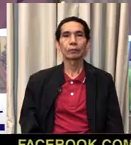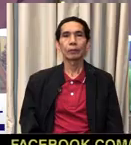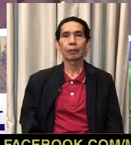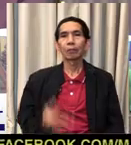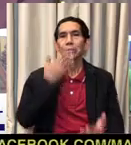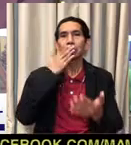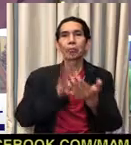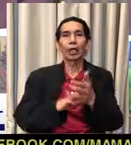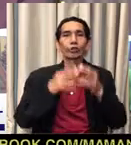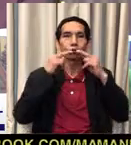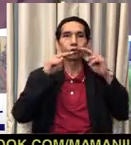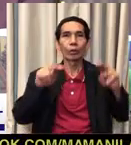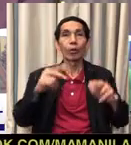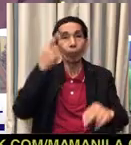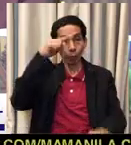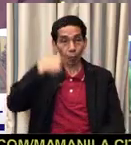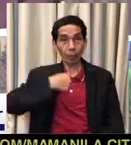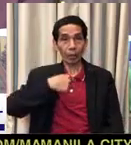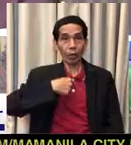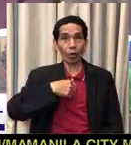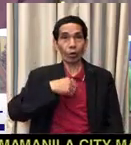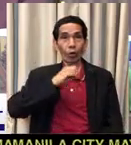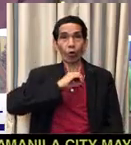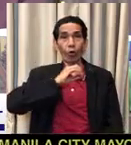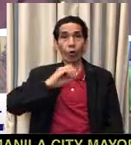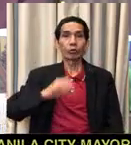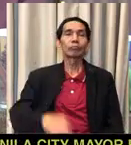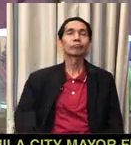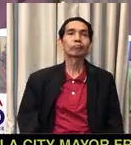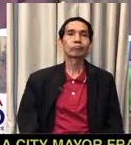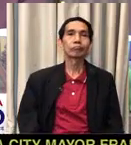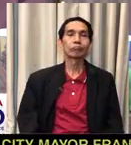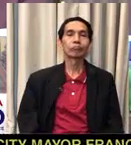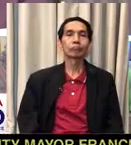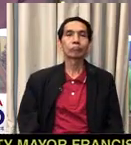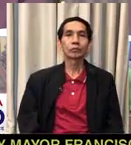Bad news to eh. Para sa akin, kanya-kanya naman tayong perspektibo.